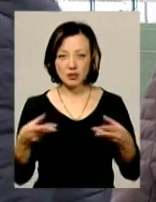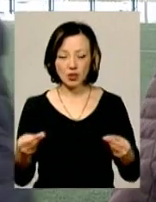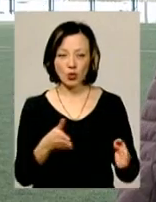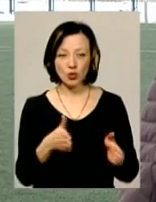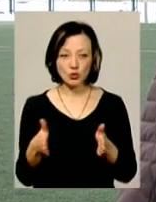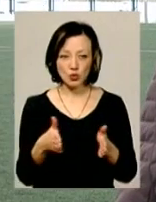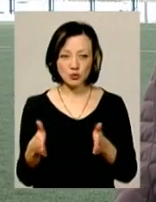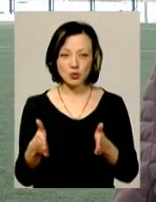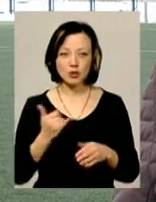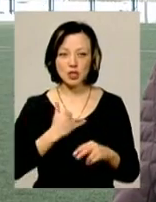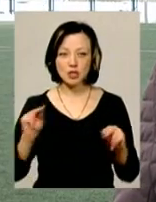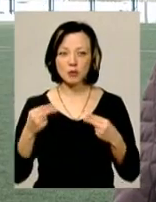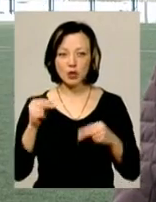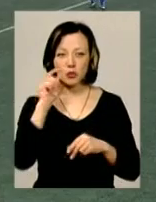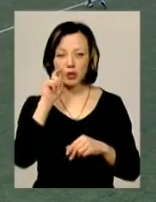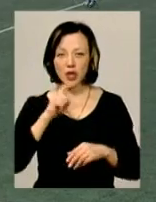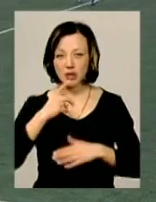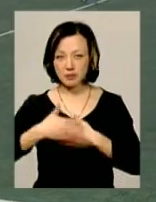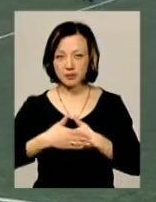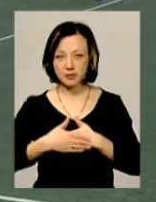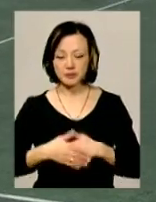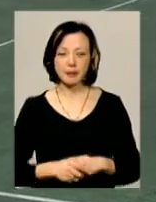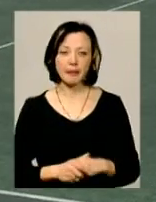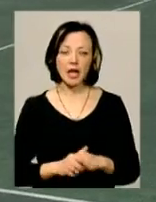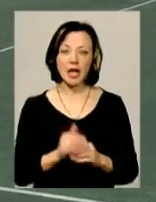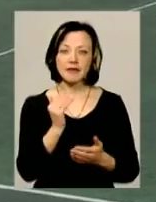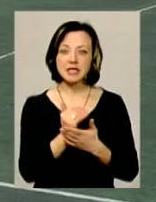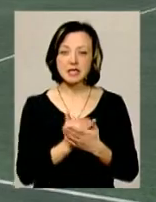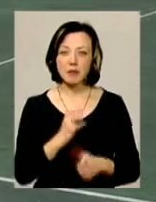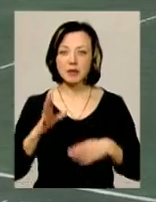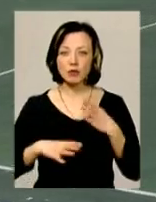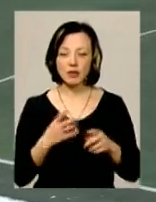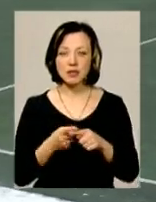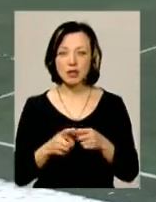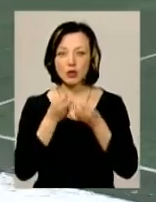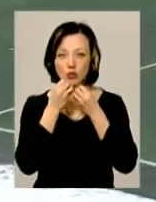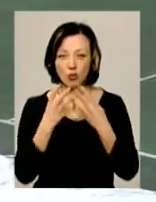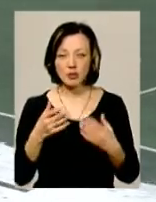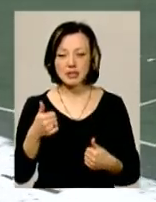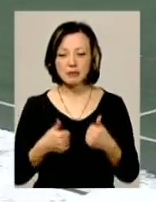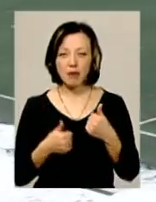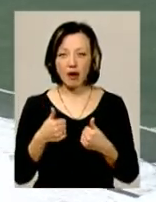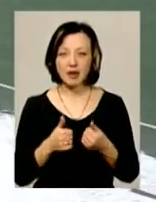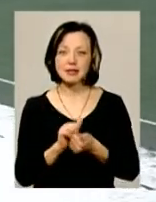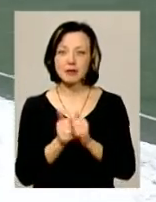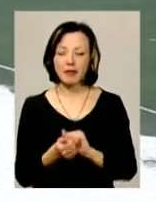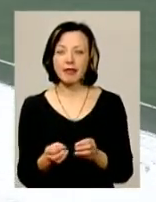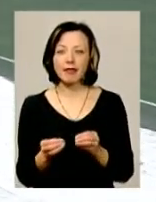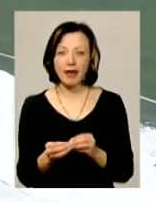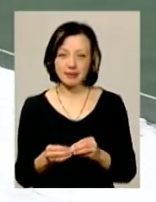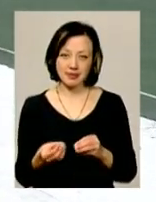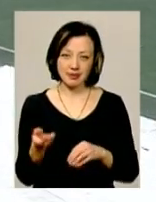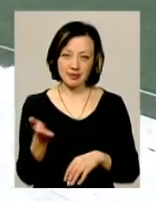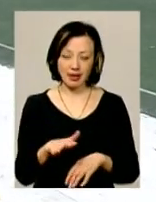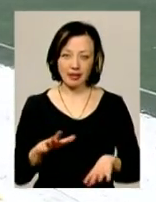бо у нас чемпіонат України на носі. Системні тренування – це добре, каже тренер, та одні змагання замінюють 10 тренувань, зауважує Лев